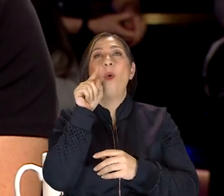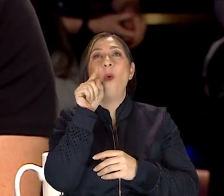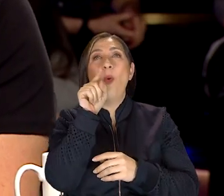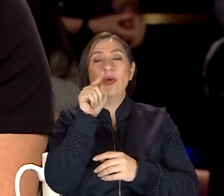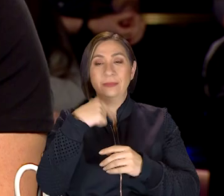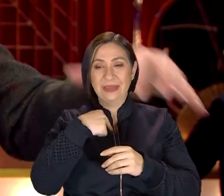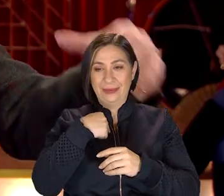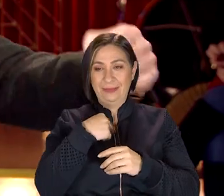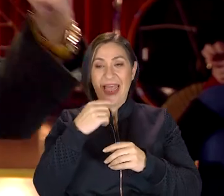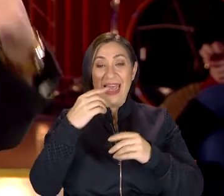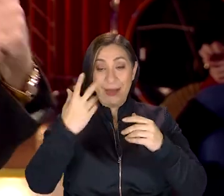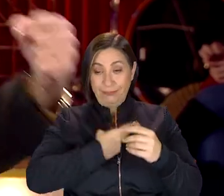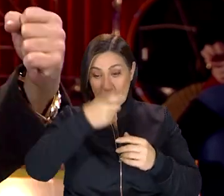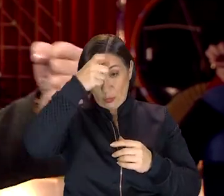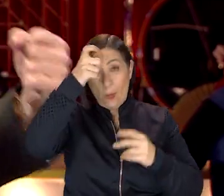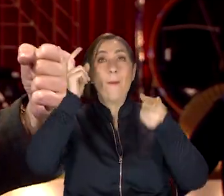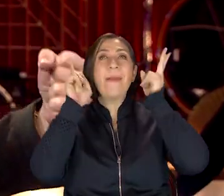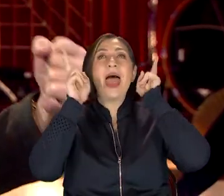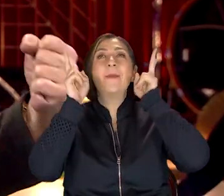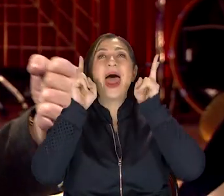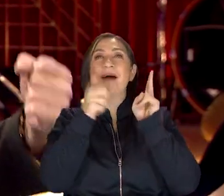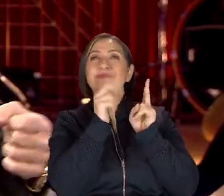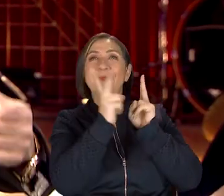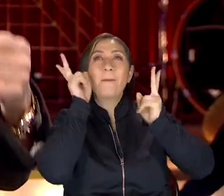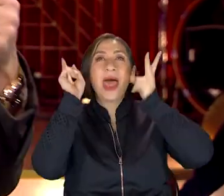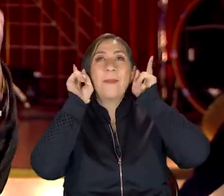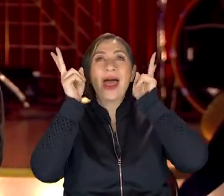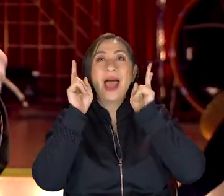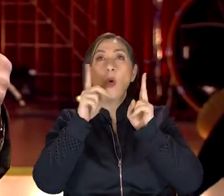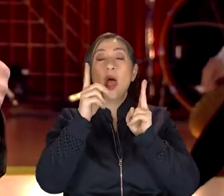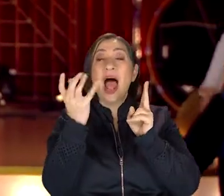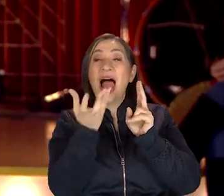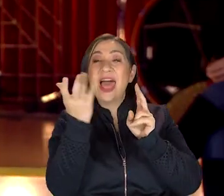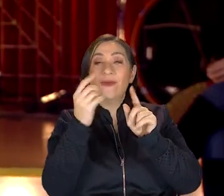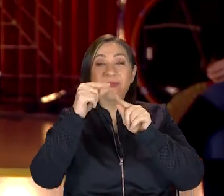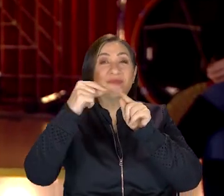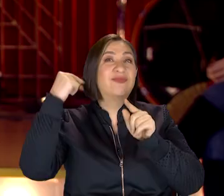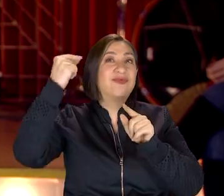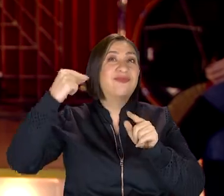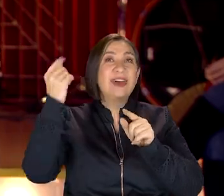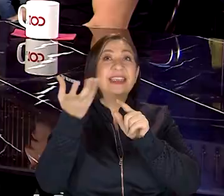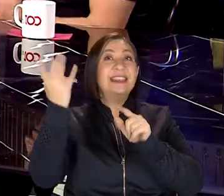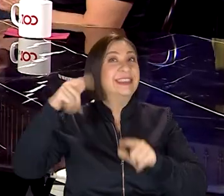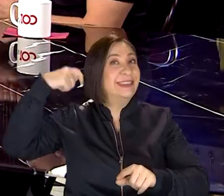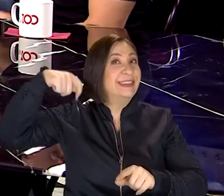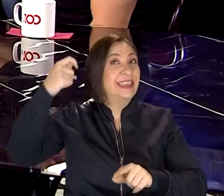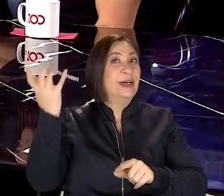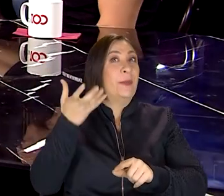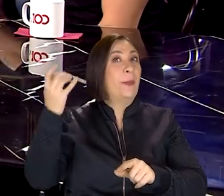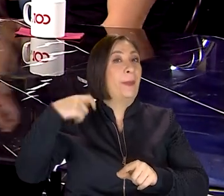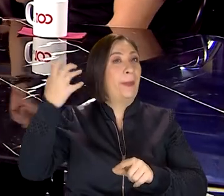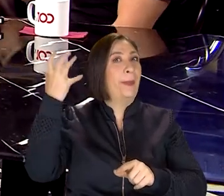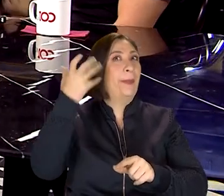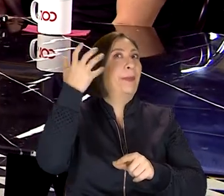onu bizim yerli berber, yani bizim berber dediğim sağlam, onu alev makinesiyle saldırıyor. Evet. Anlatabildim mi?